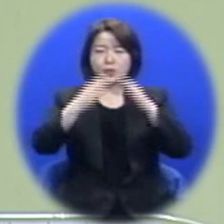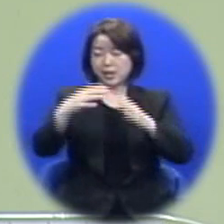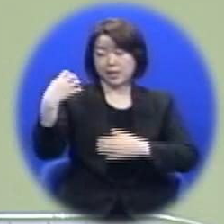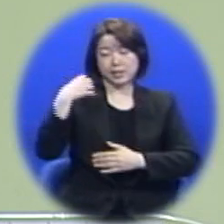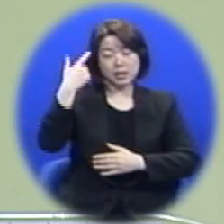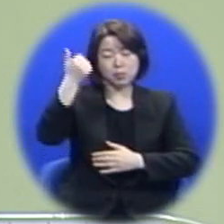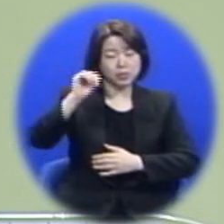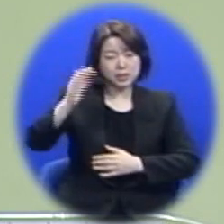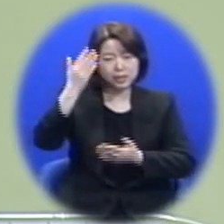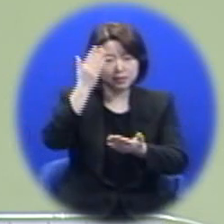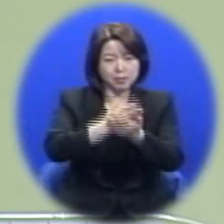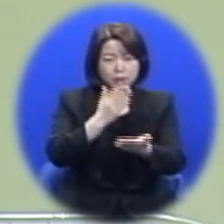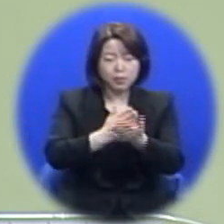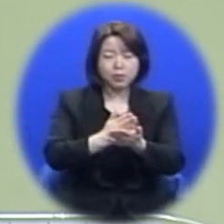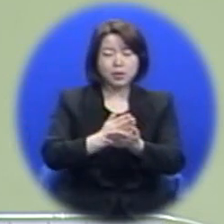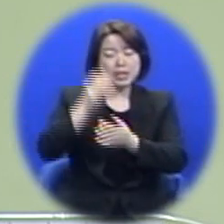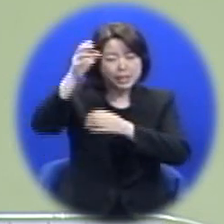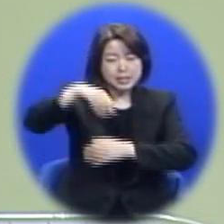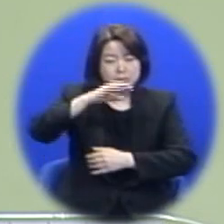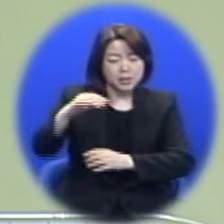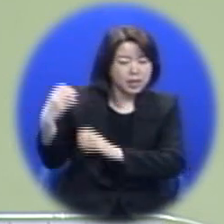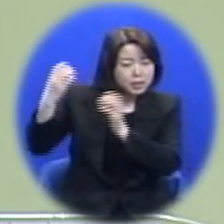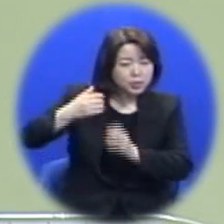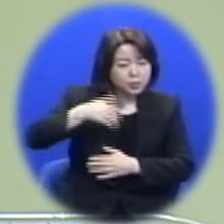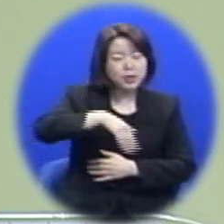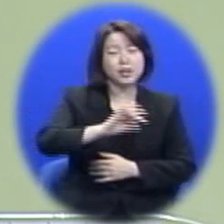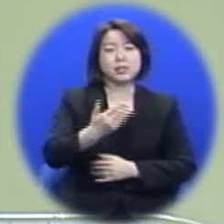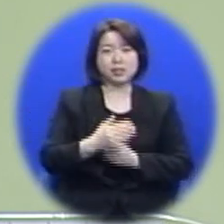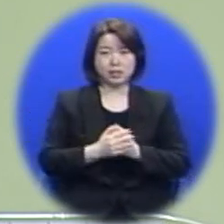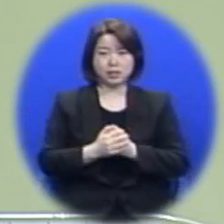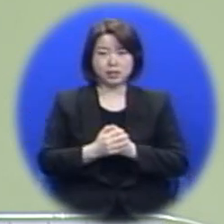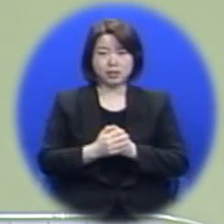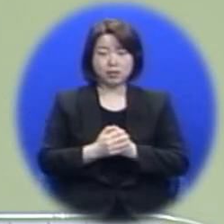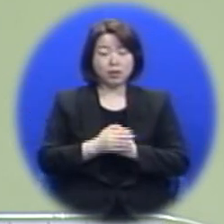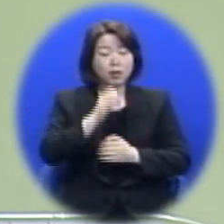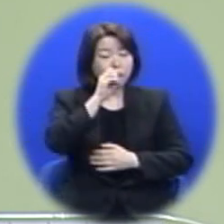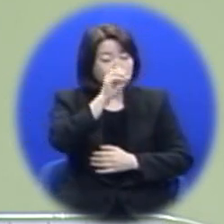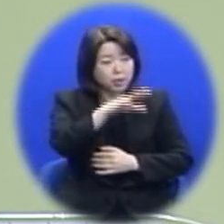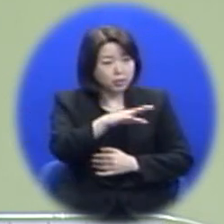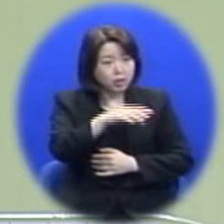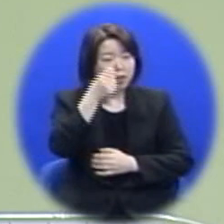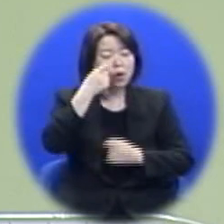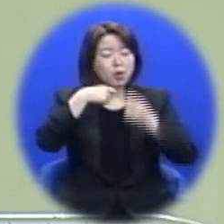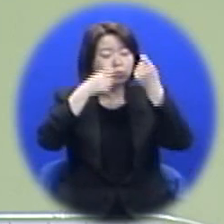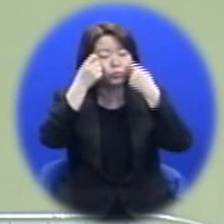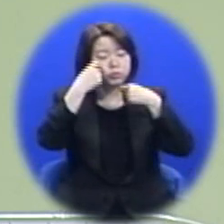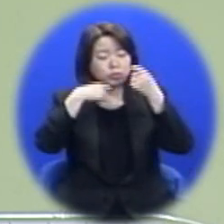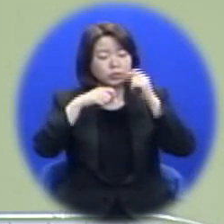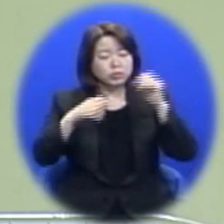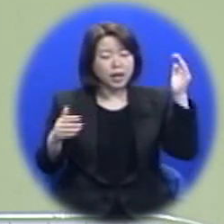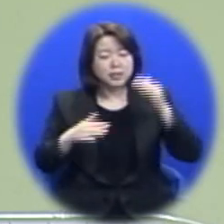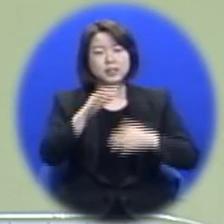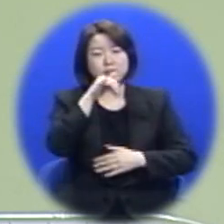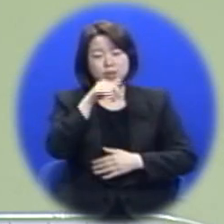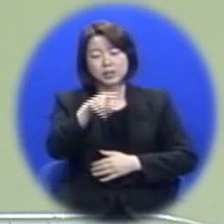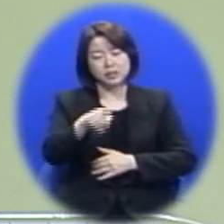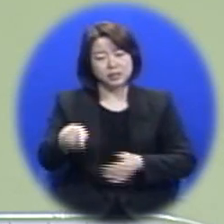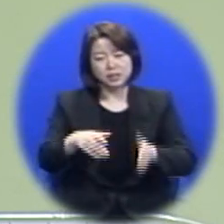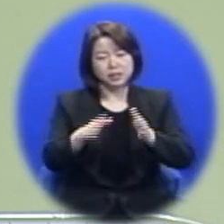지고 주님 따라 가야 됩니다 그랬더니 우는 아이들이 있어요 그 길이 너무 힘들까봐